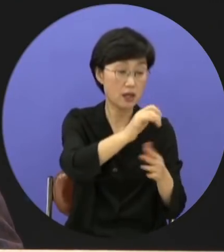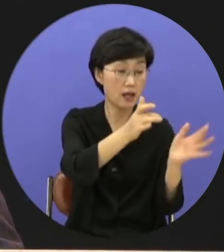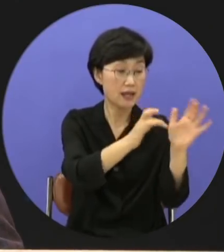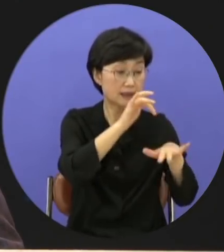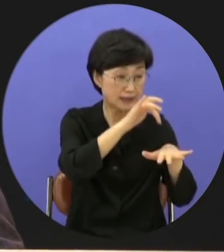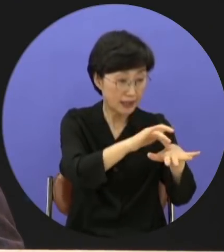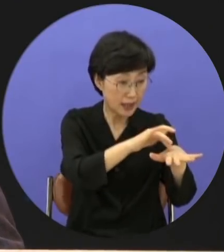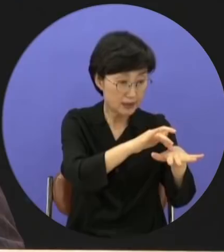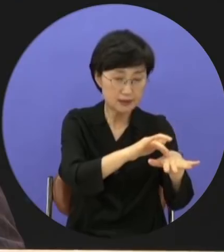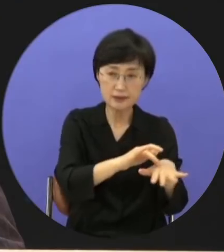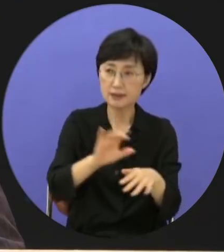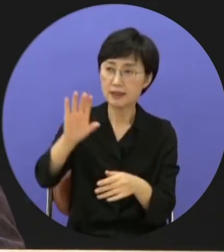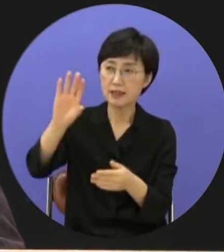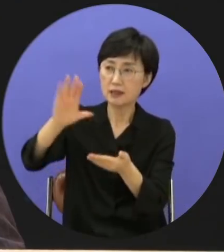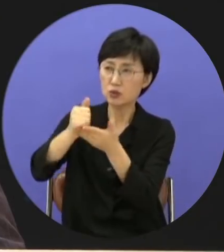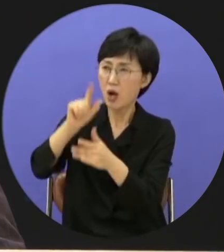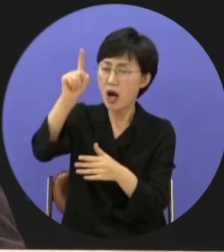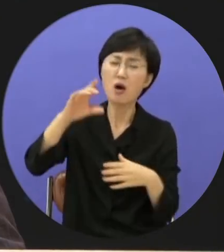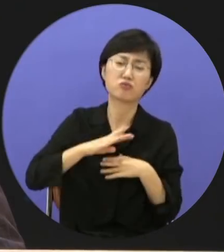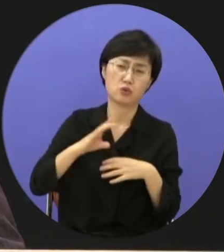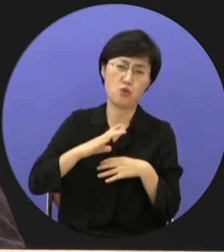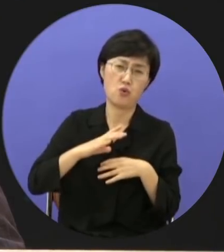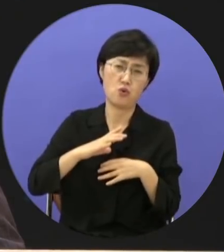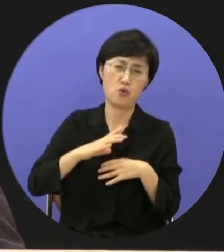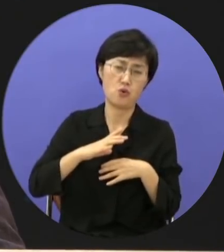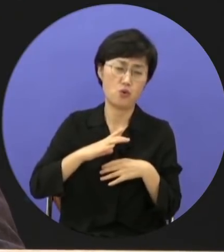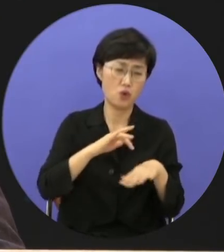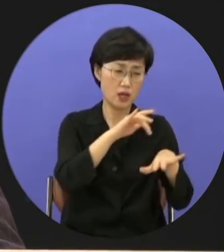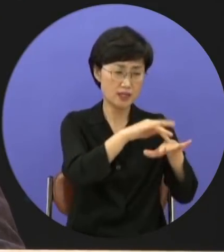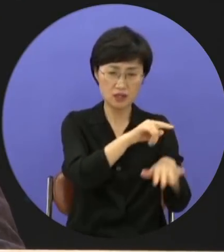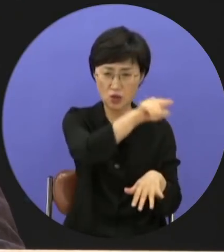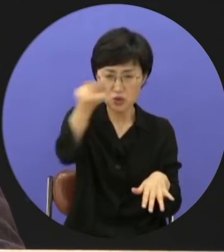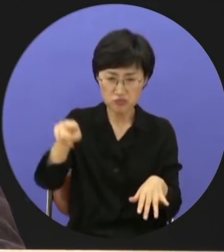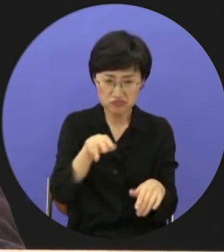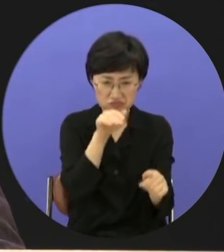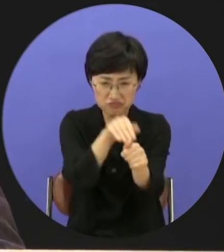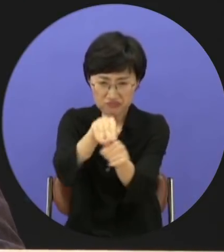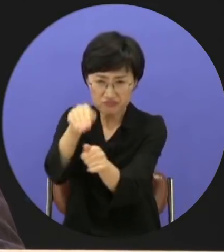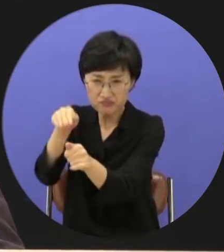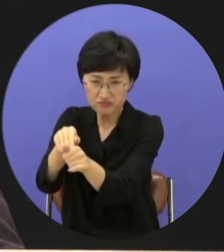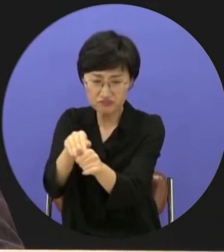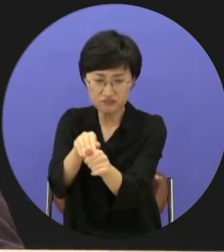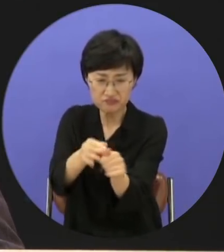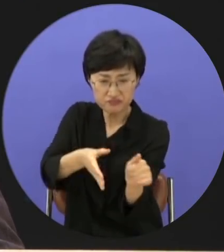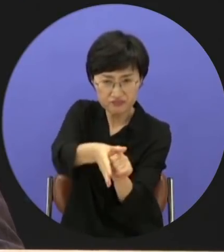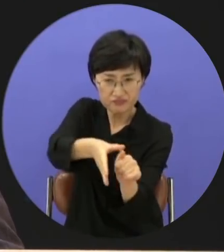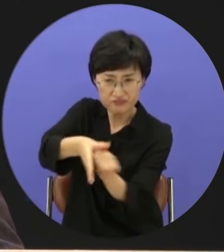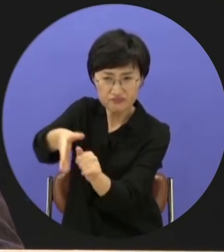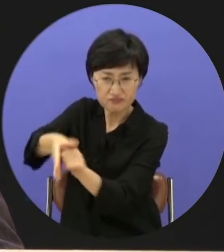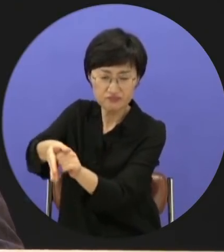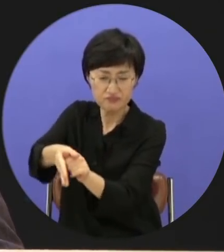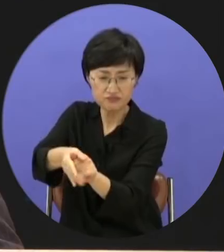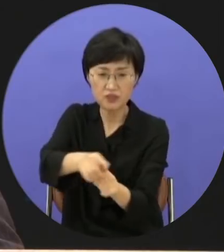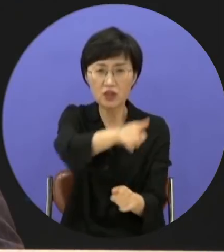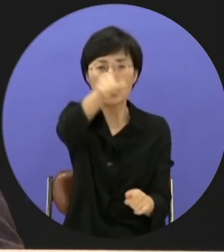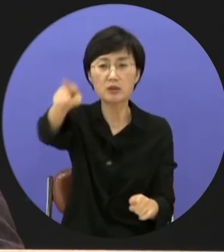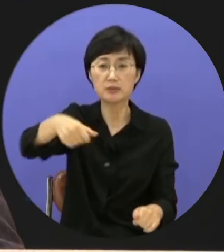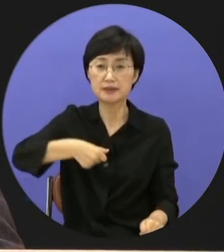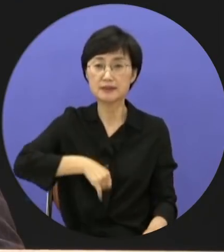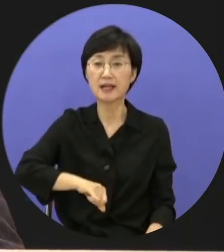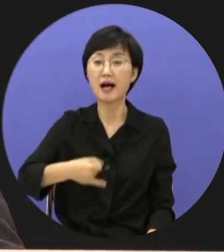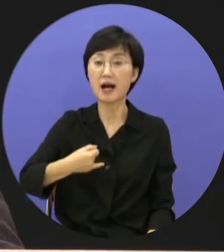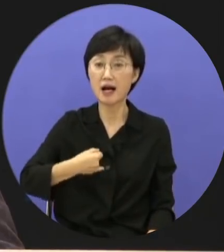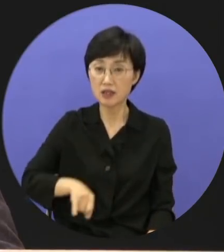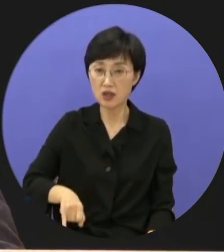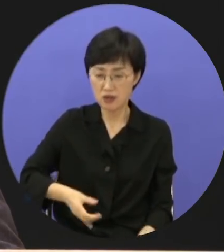Satan continues and constantly tries to attack you. 여러분의 자녀를 공격하고 있습니다. He is constantly attacking your